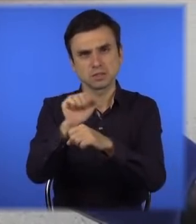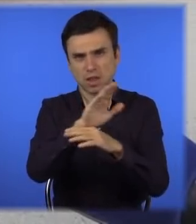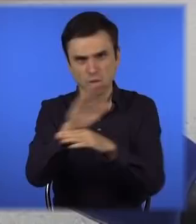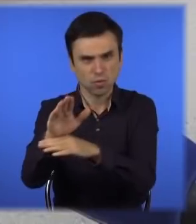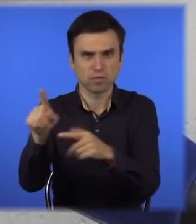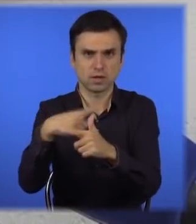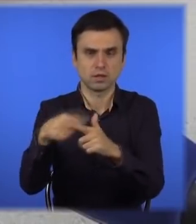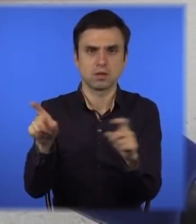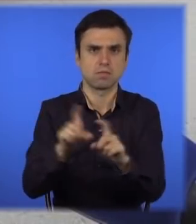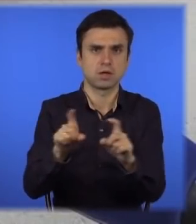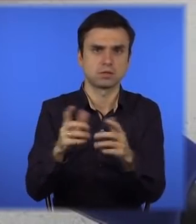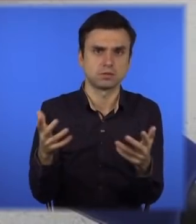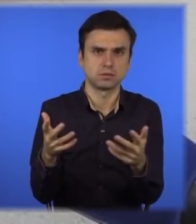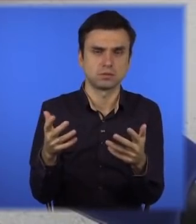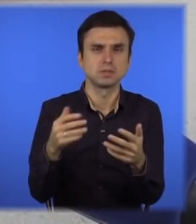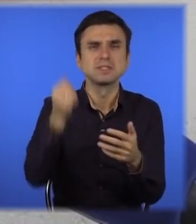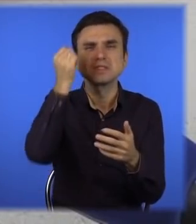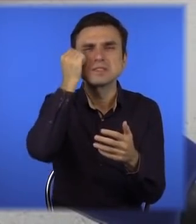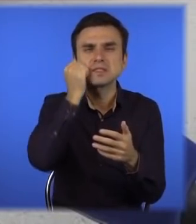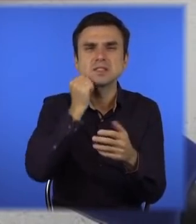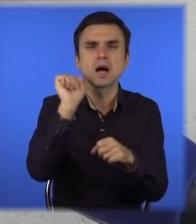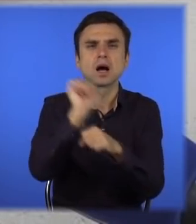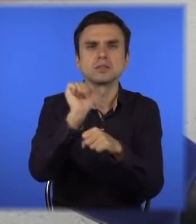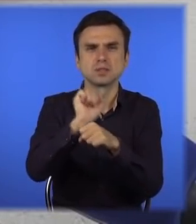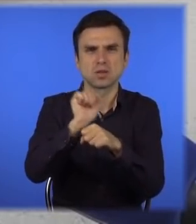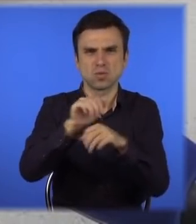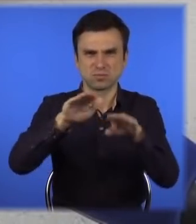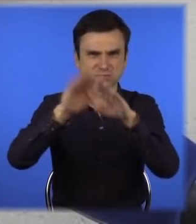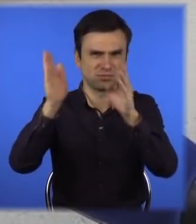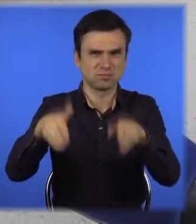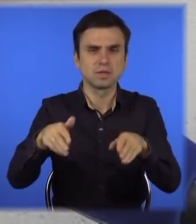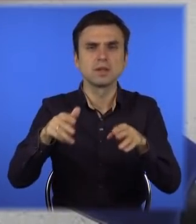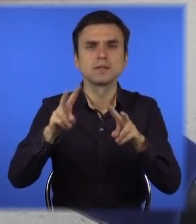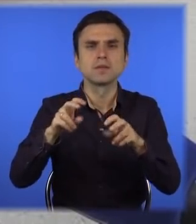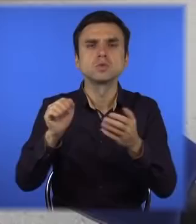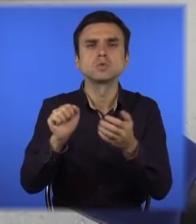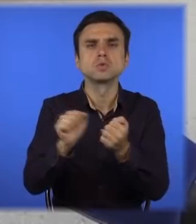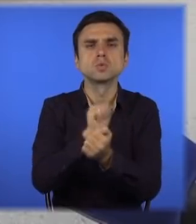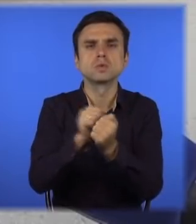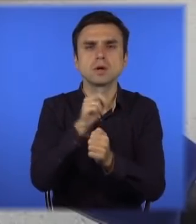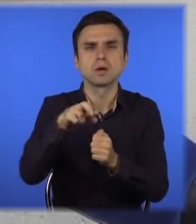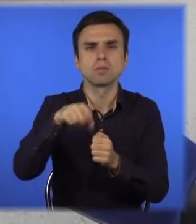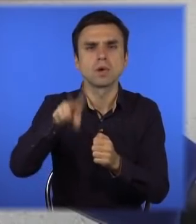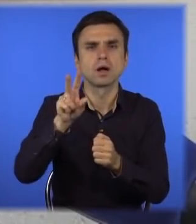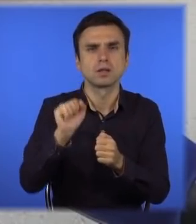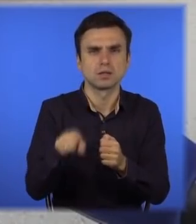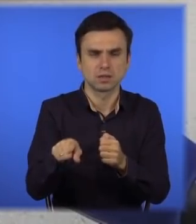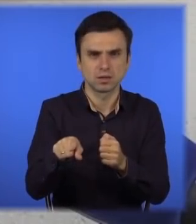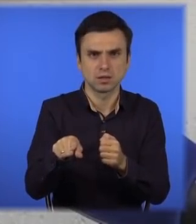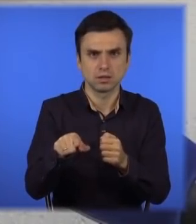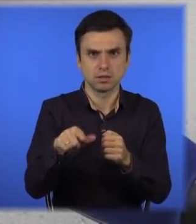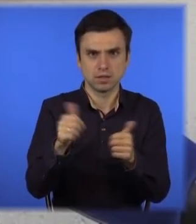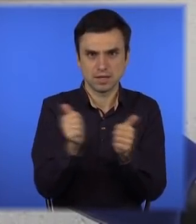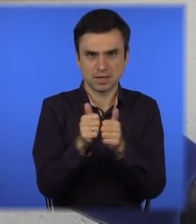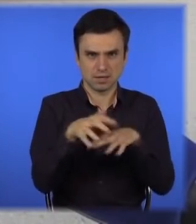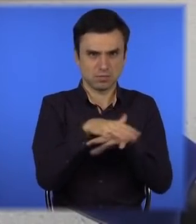вже звернувся до керівництва підприємства з вимогою вжити заходи щодо забезпечення будинків абонентів Криворізької теплоцентралі